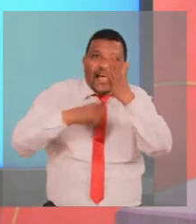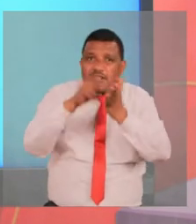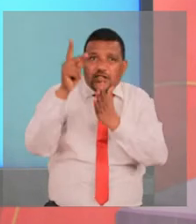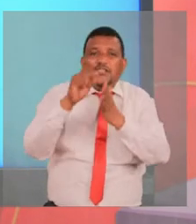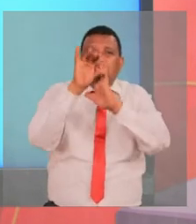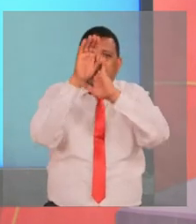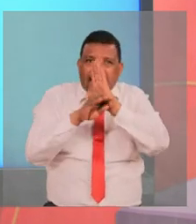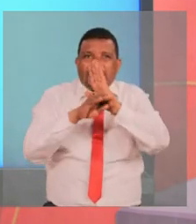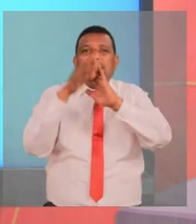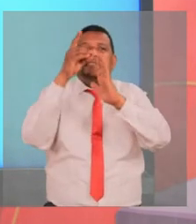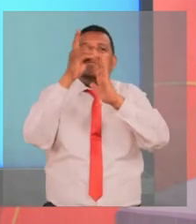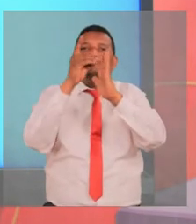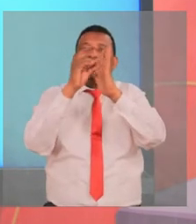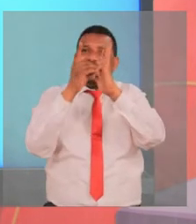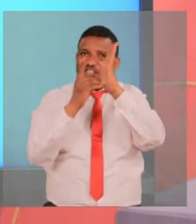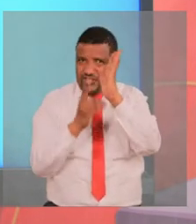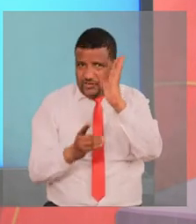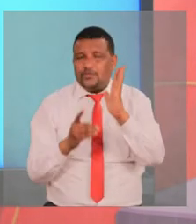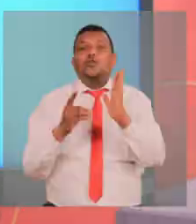सब्सक्राइब